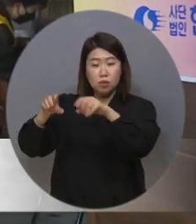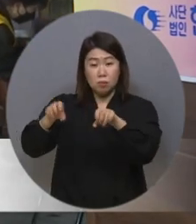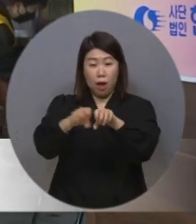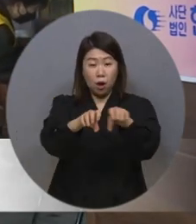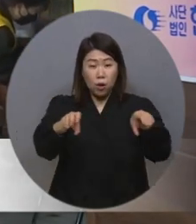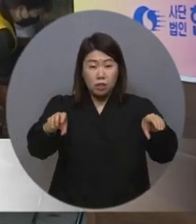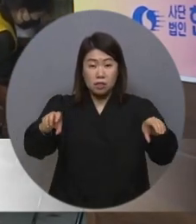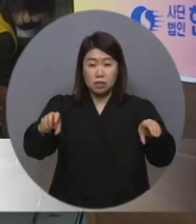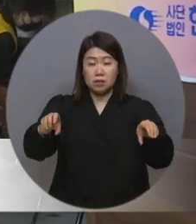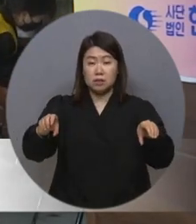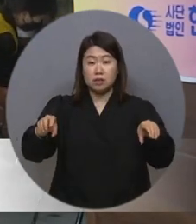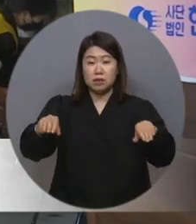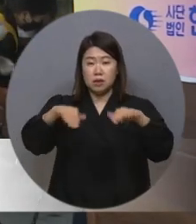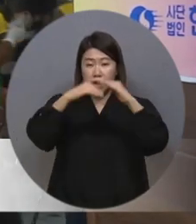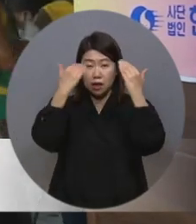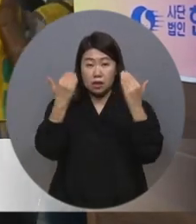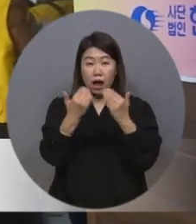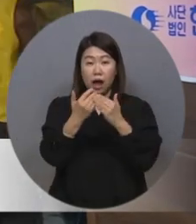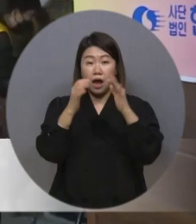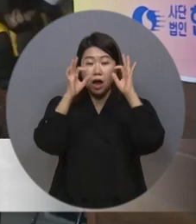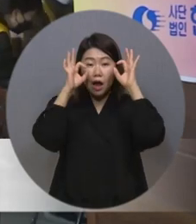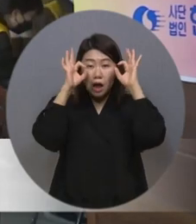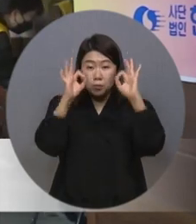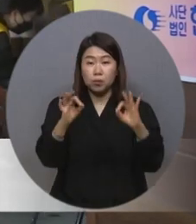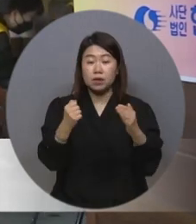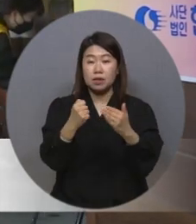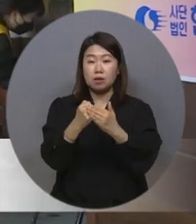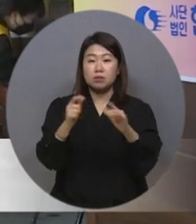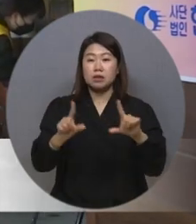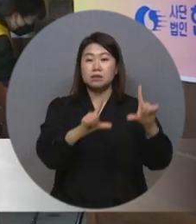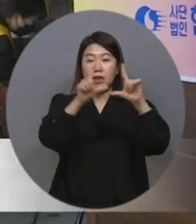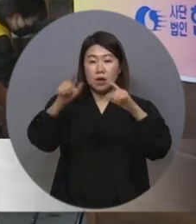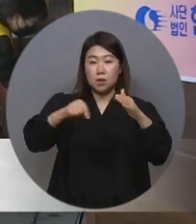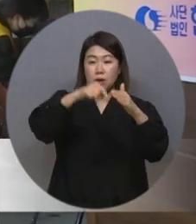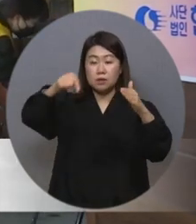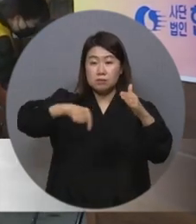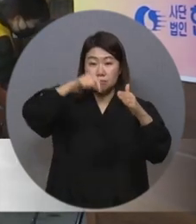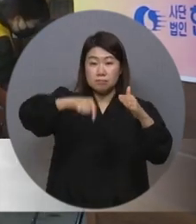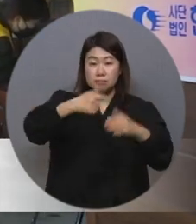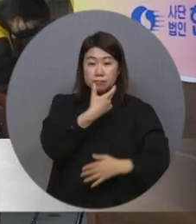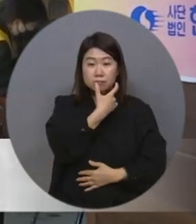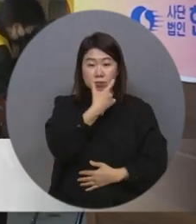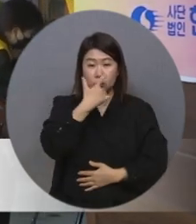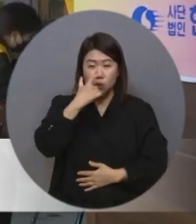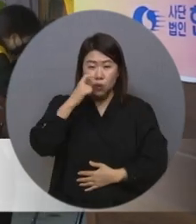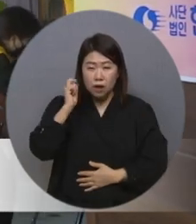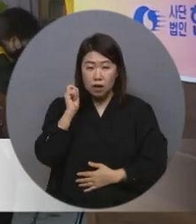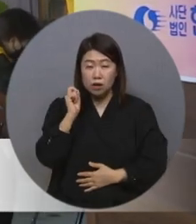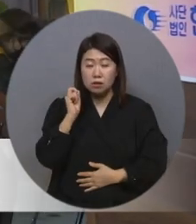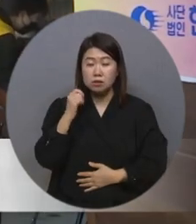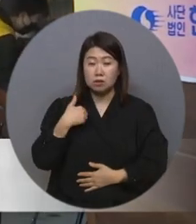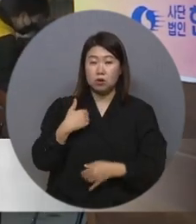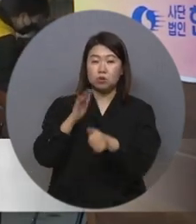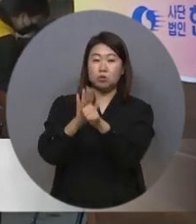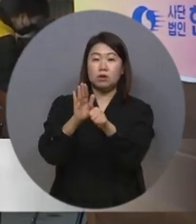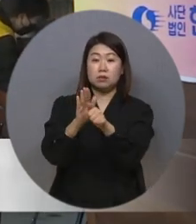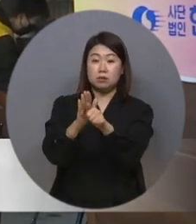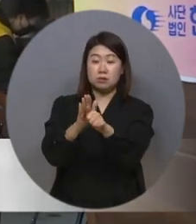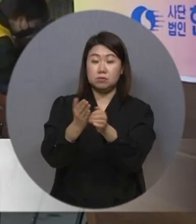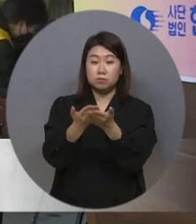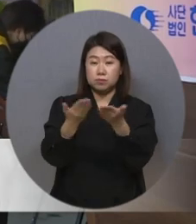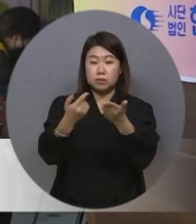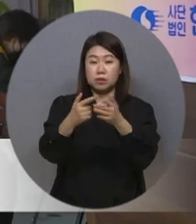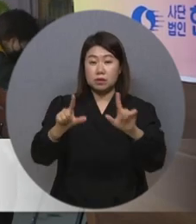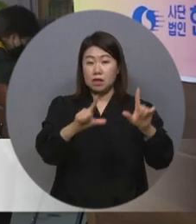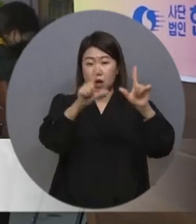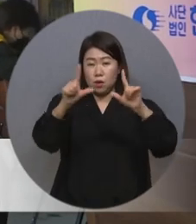것까지 보는 거기 때문에 생활 속에 부족한 부분들을 저희가 도와드리려고 하고 생활권에 있는